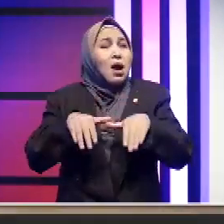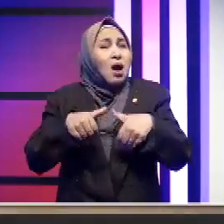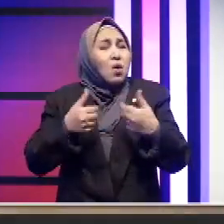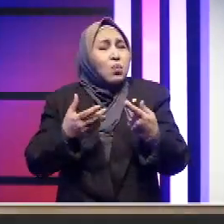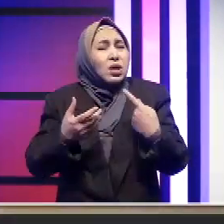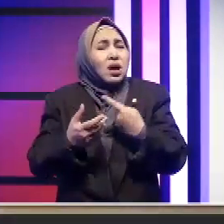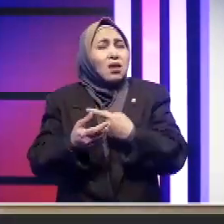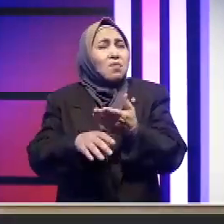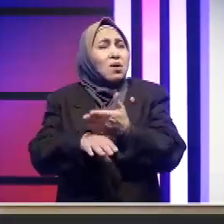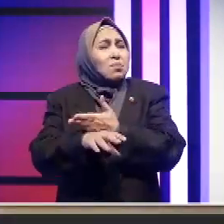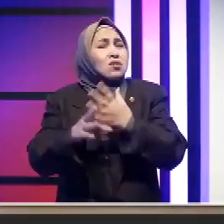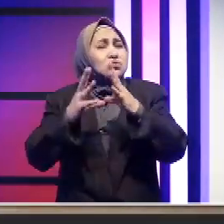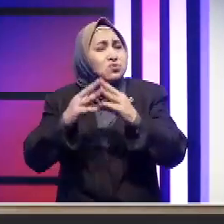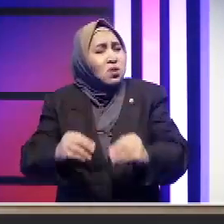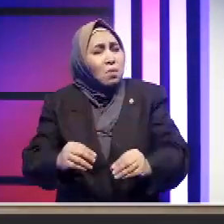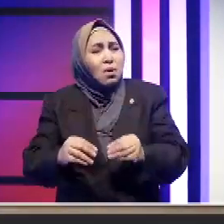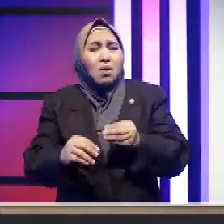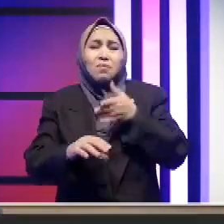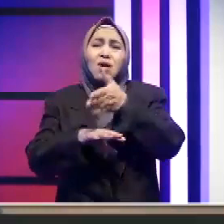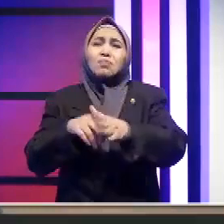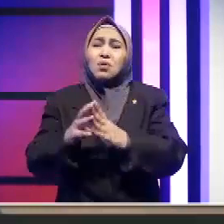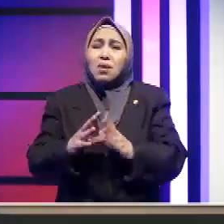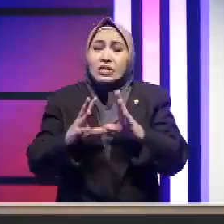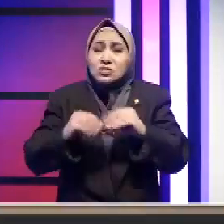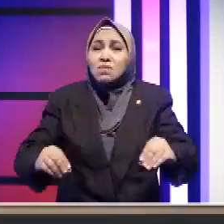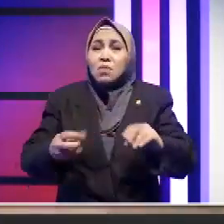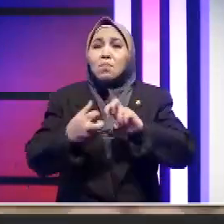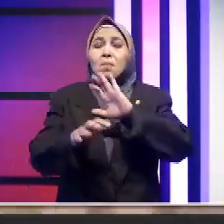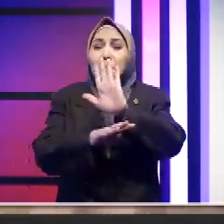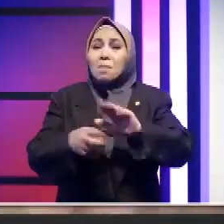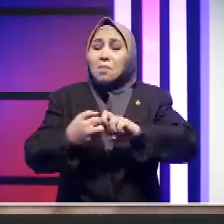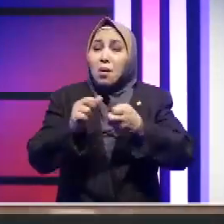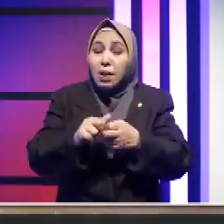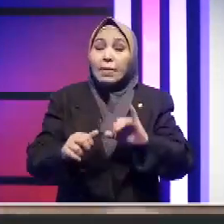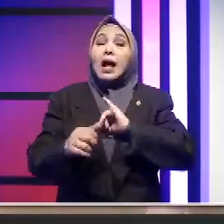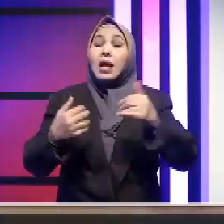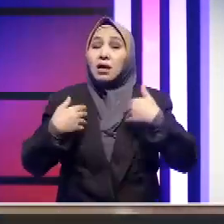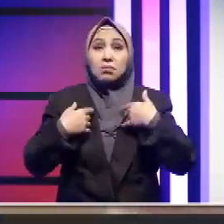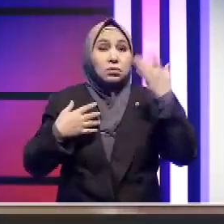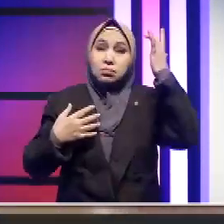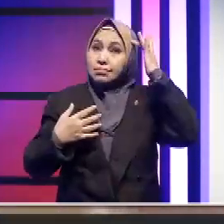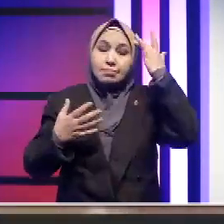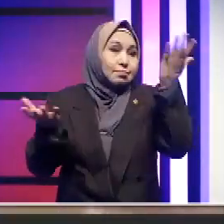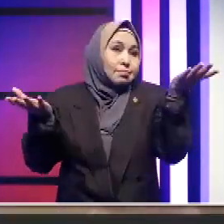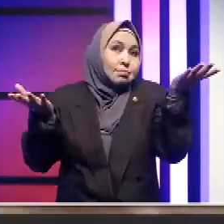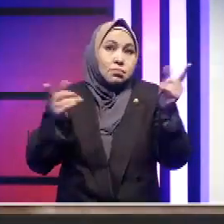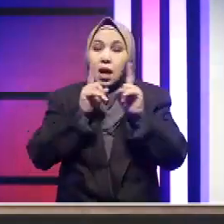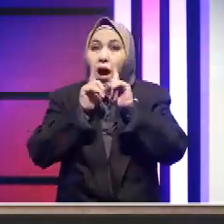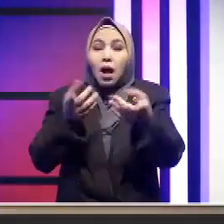improve two How I can overcome the world Hai I have no angset